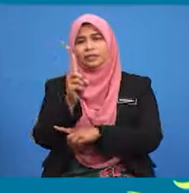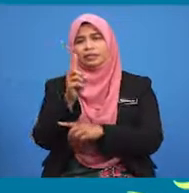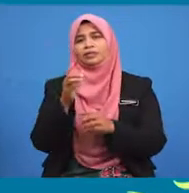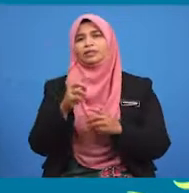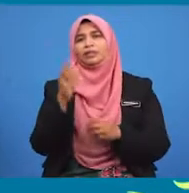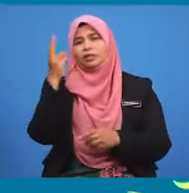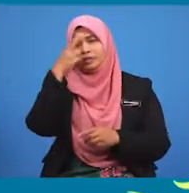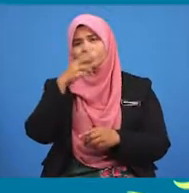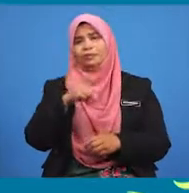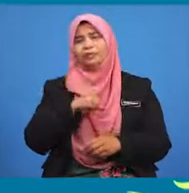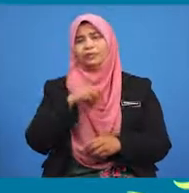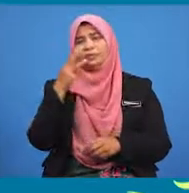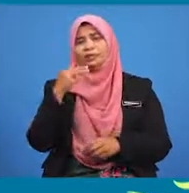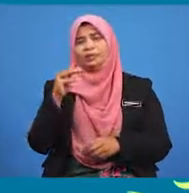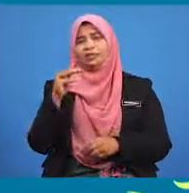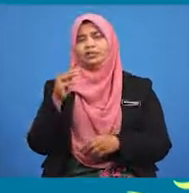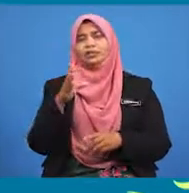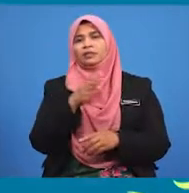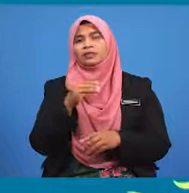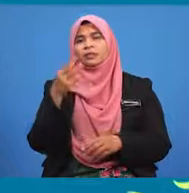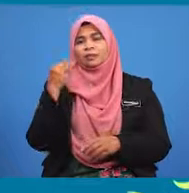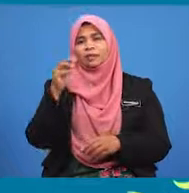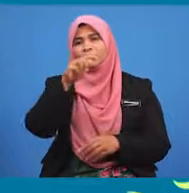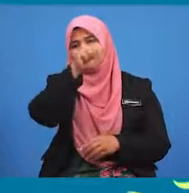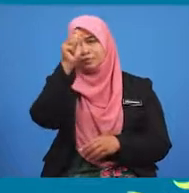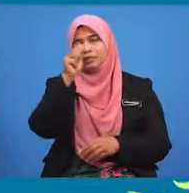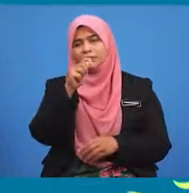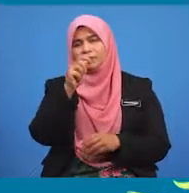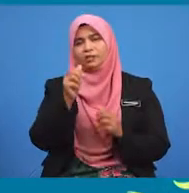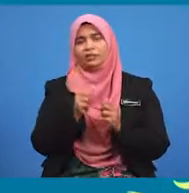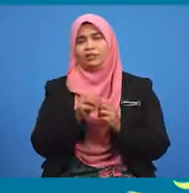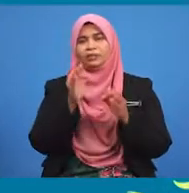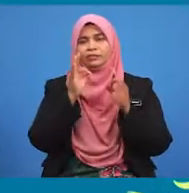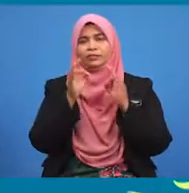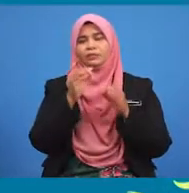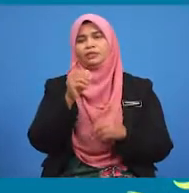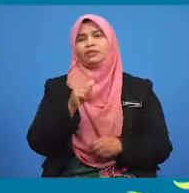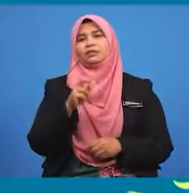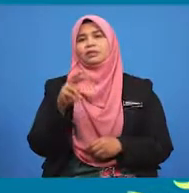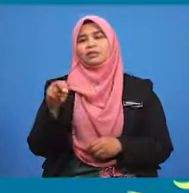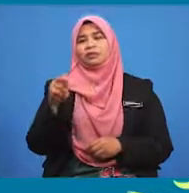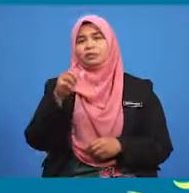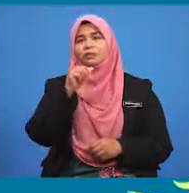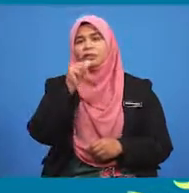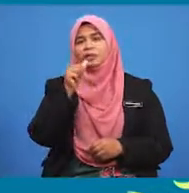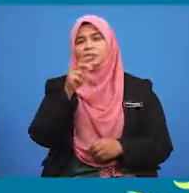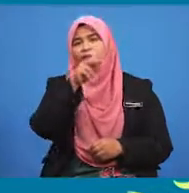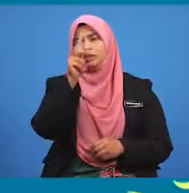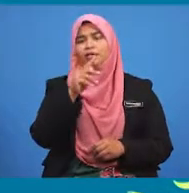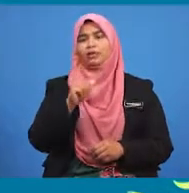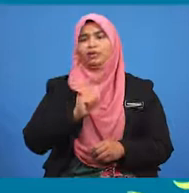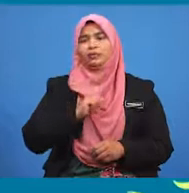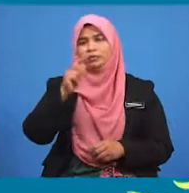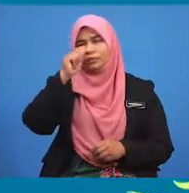mereka sambil Dia bertanya dengan firman-Nya, bukankah Aku Tuhanmu? Mereka semua